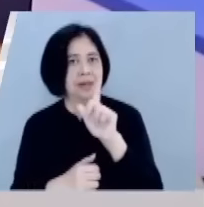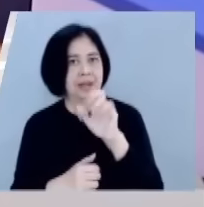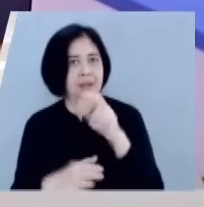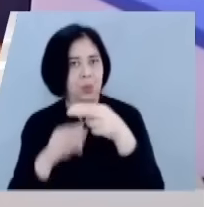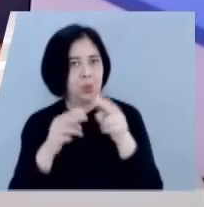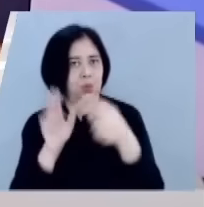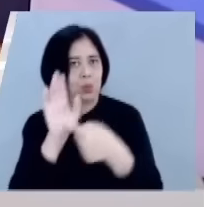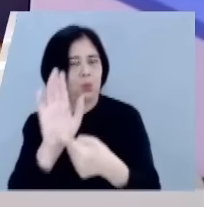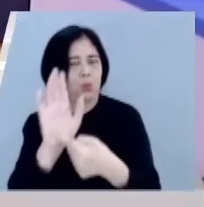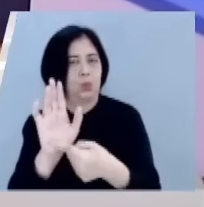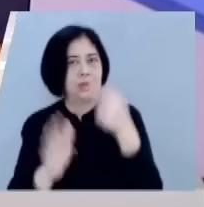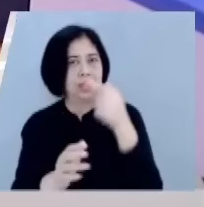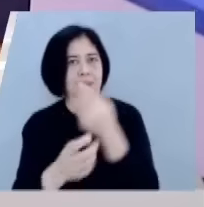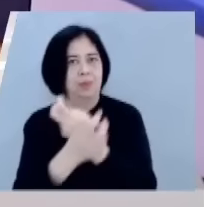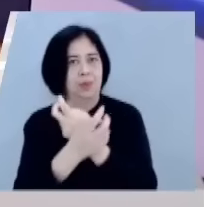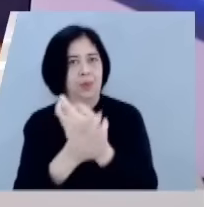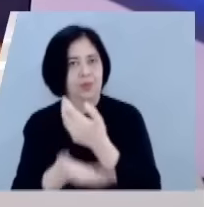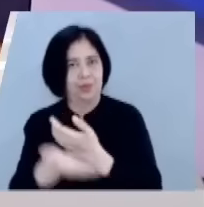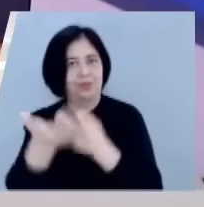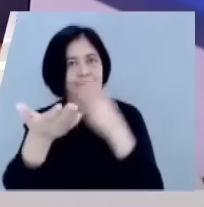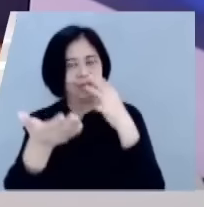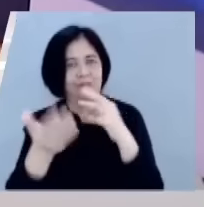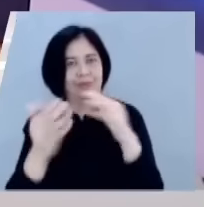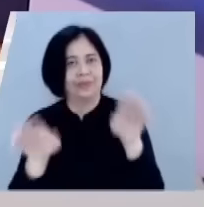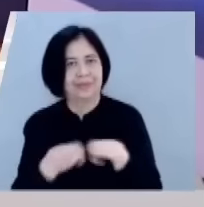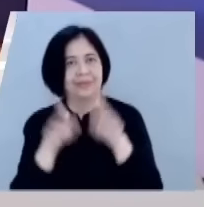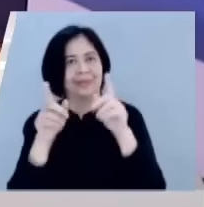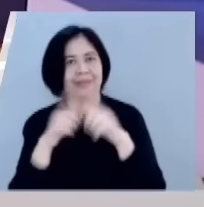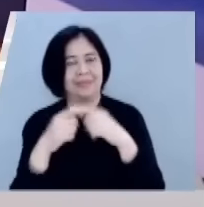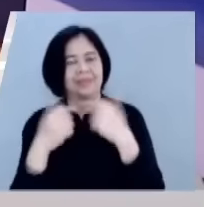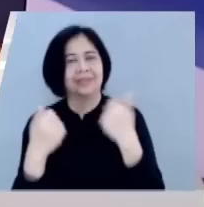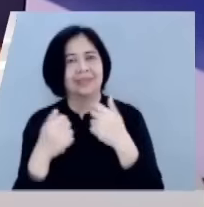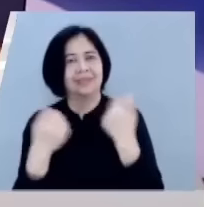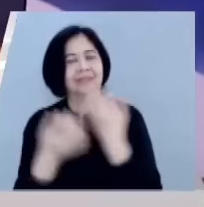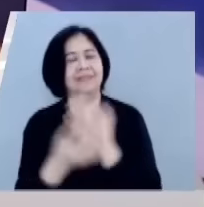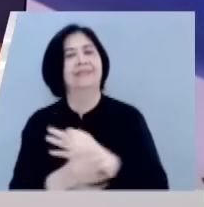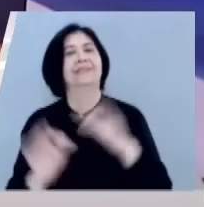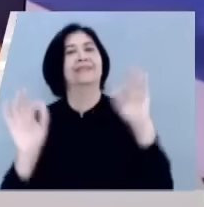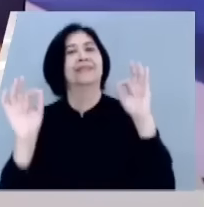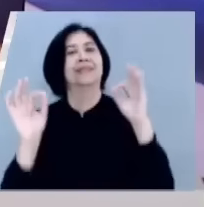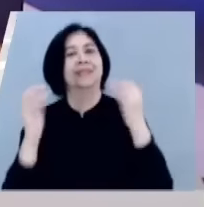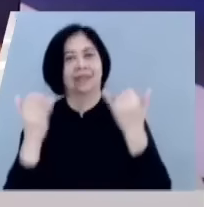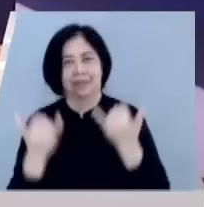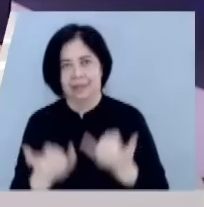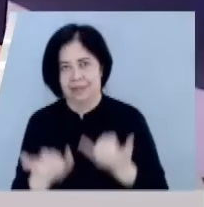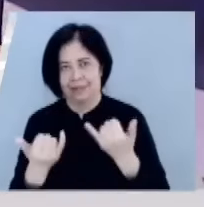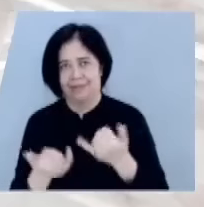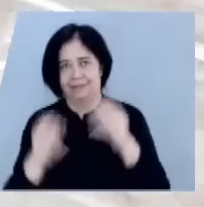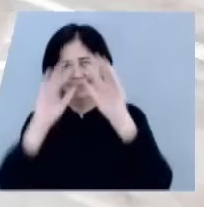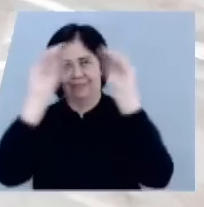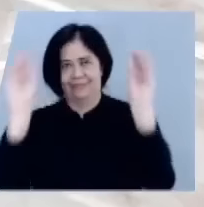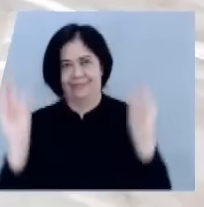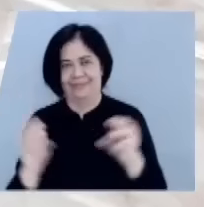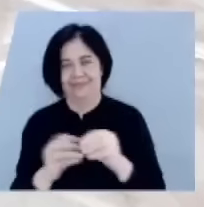Bones. Panoorin po natin at sabay-sabay tayong lumaya ngayong Kapaskuhan.